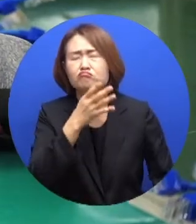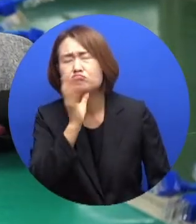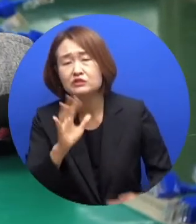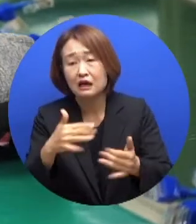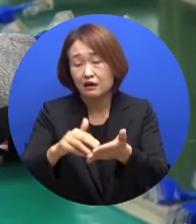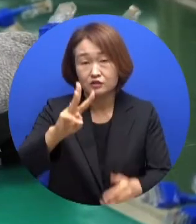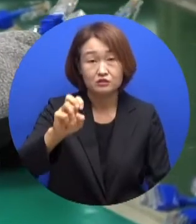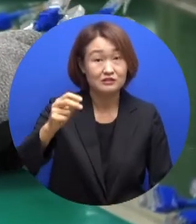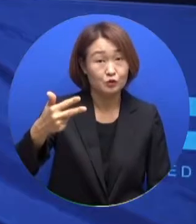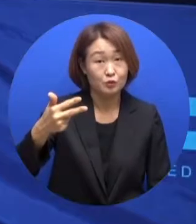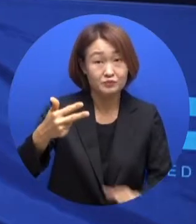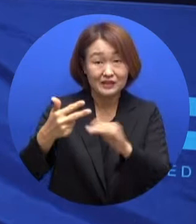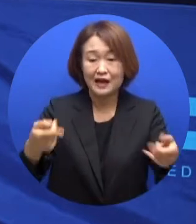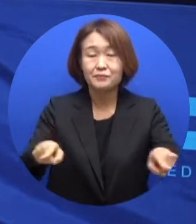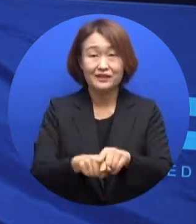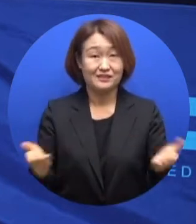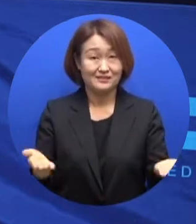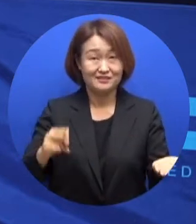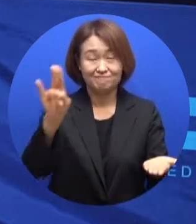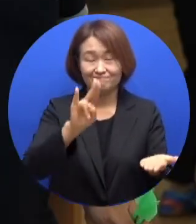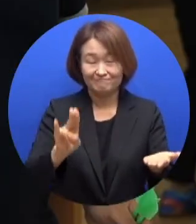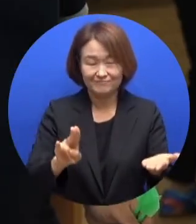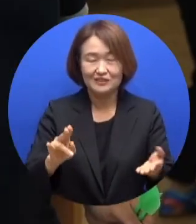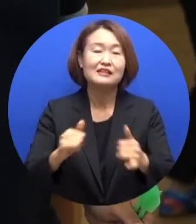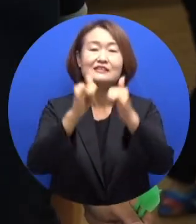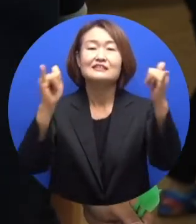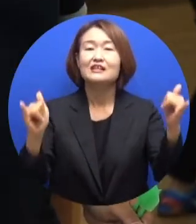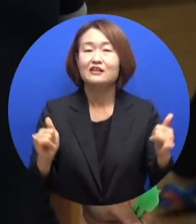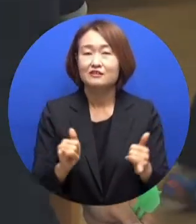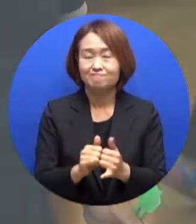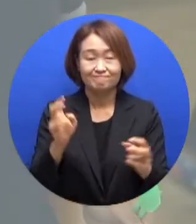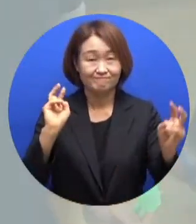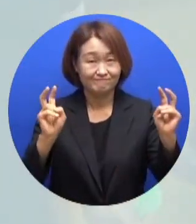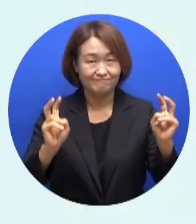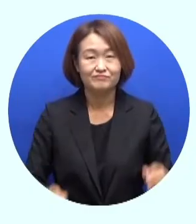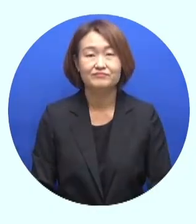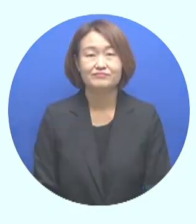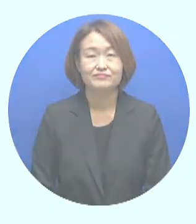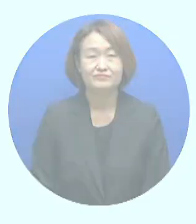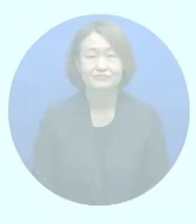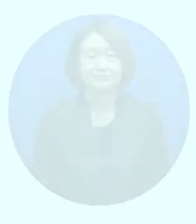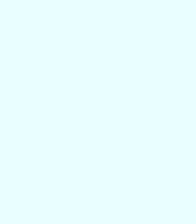총 37명이 함께 일하는 시흥의 사회적 기업입니다.